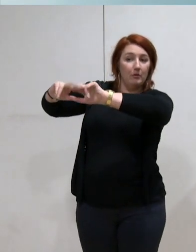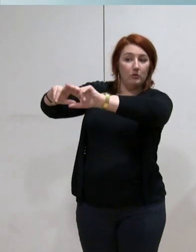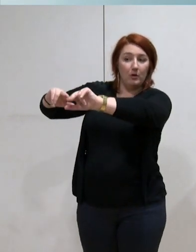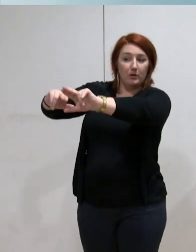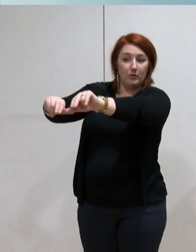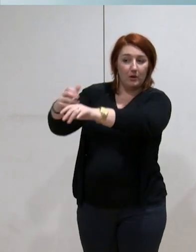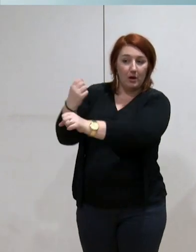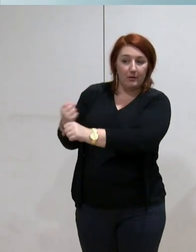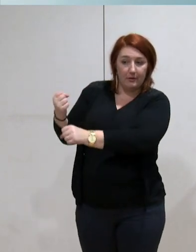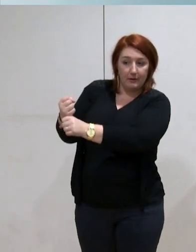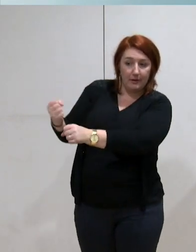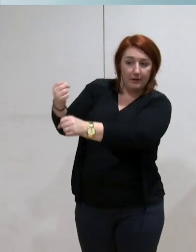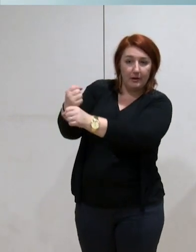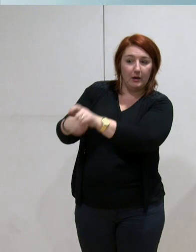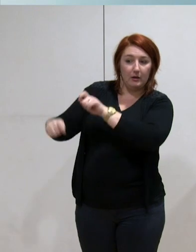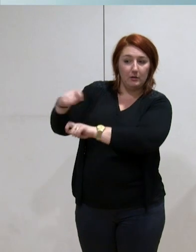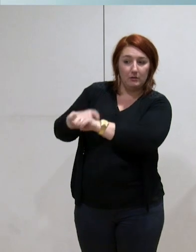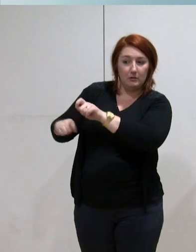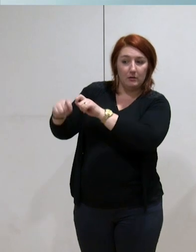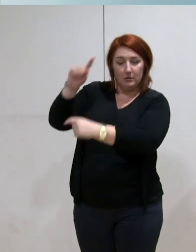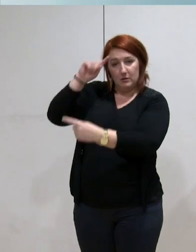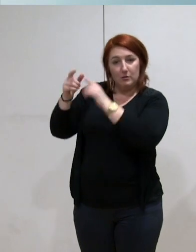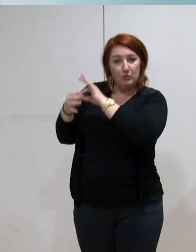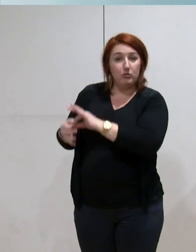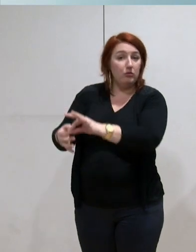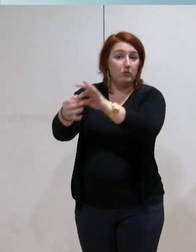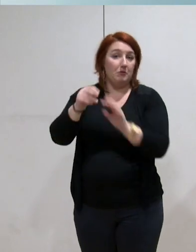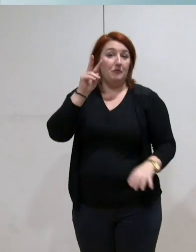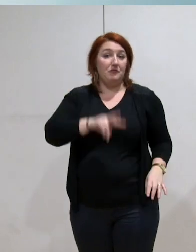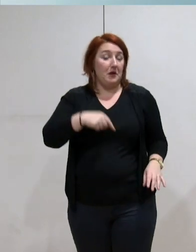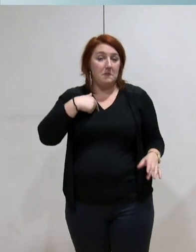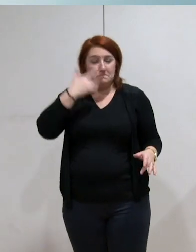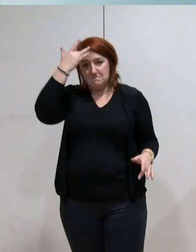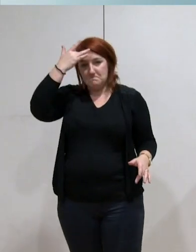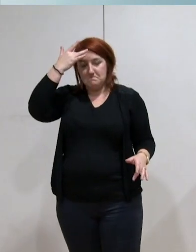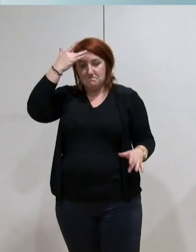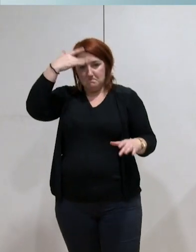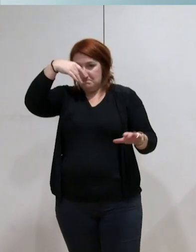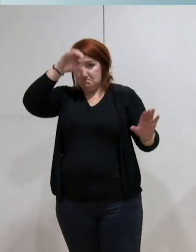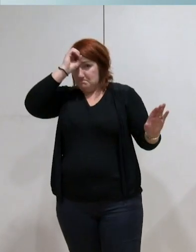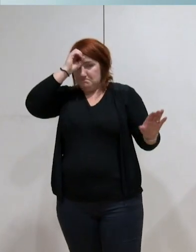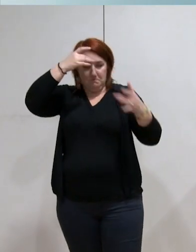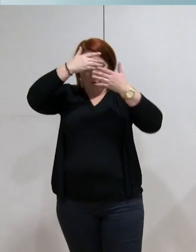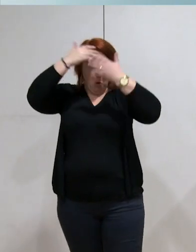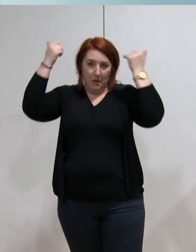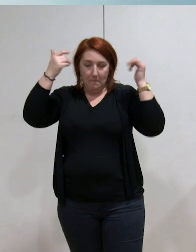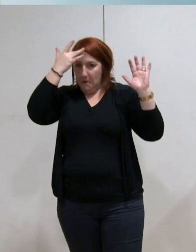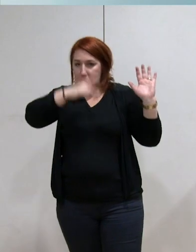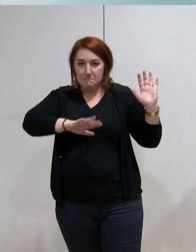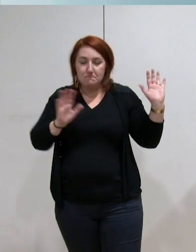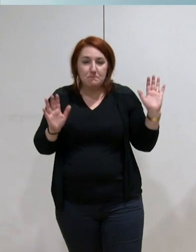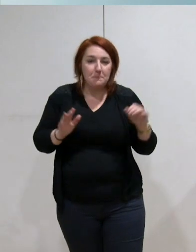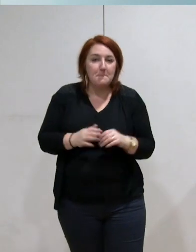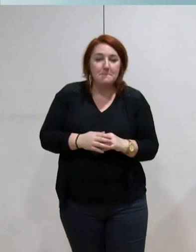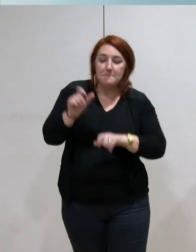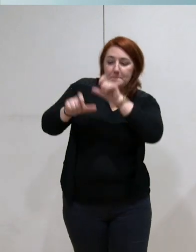créer quelques temps pour pouvoir assurer la la continuité donc on n' pas aujourd'hui connaissance du des candidats qui